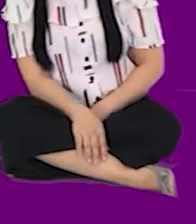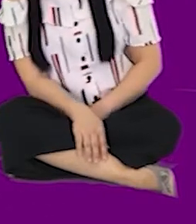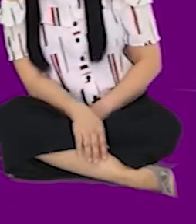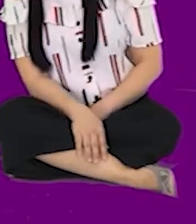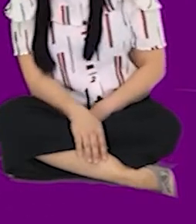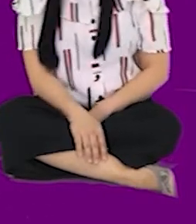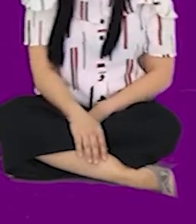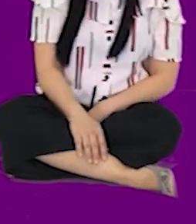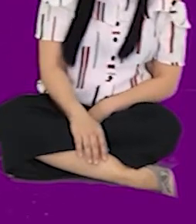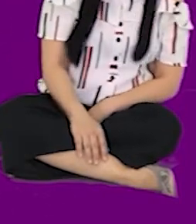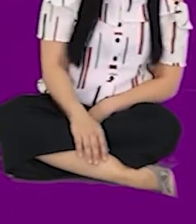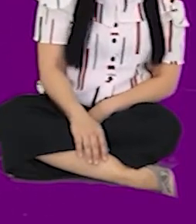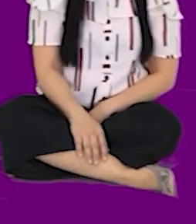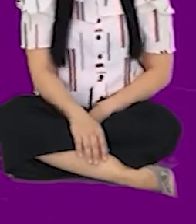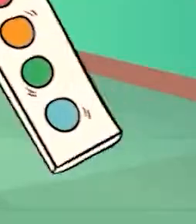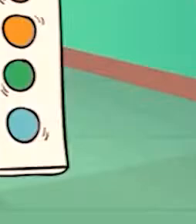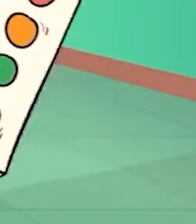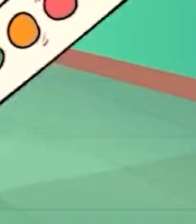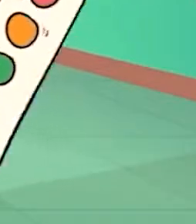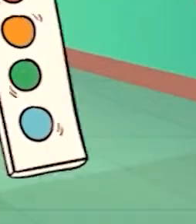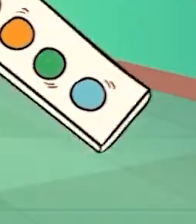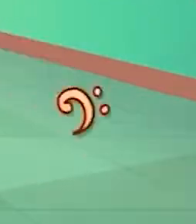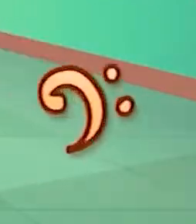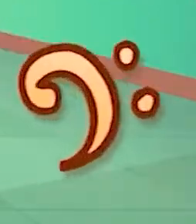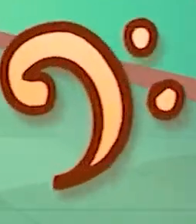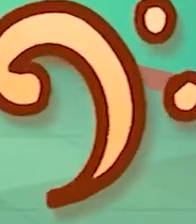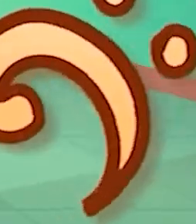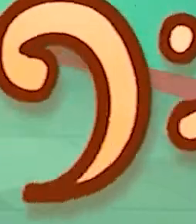ang damdamin at ideya.